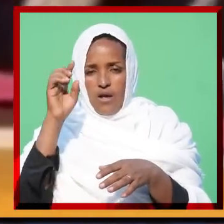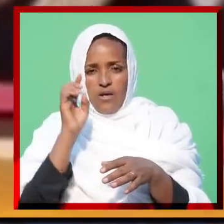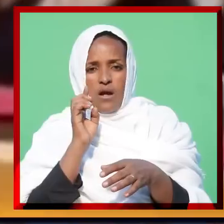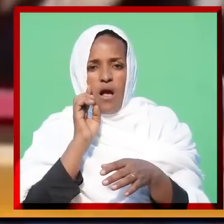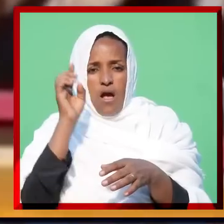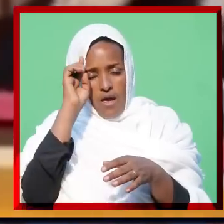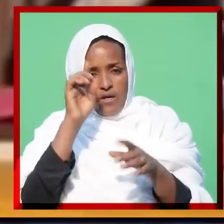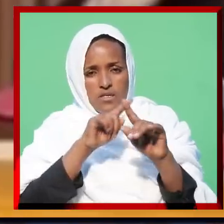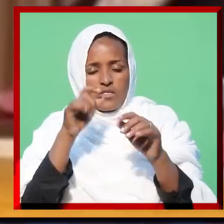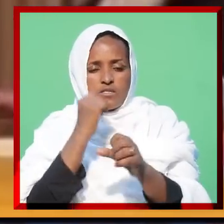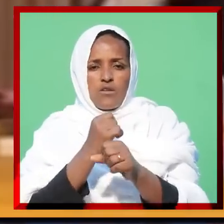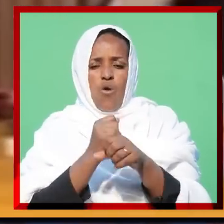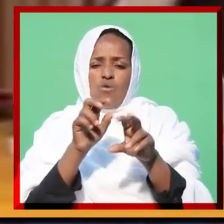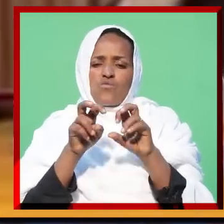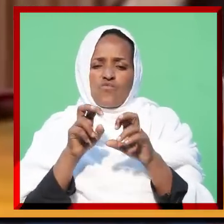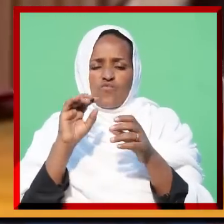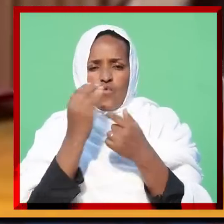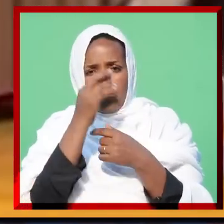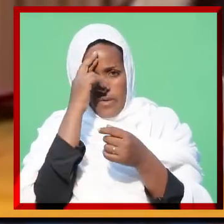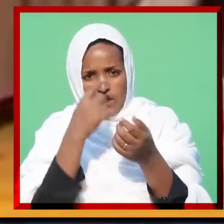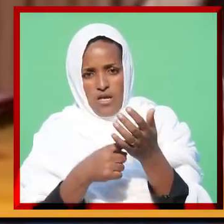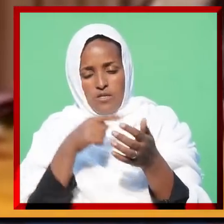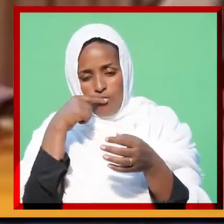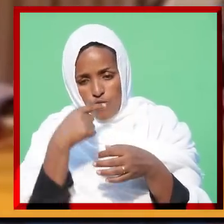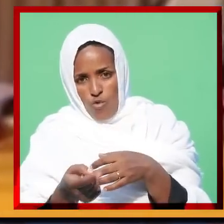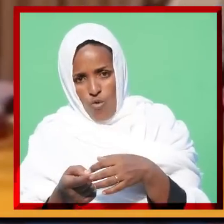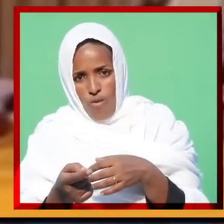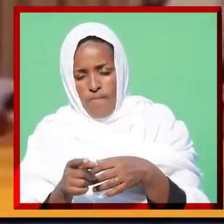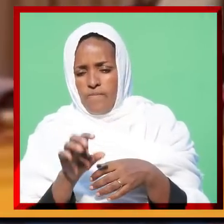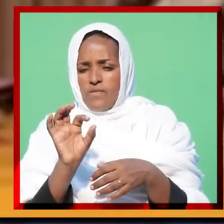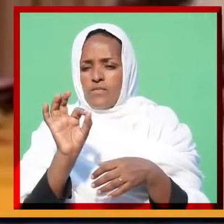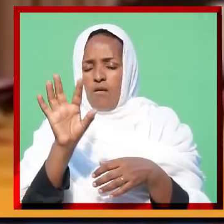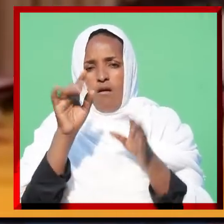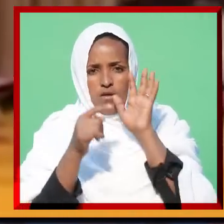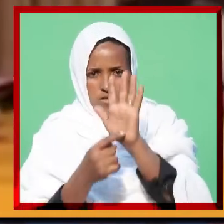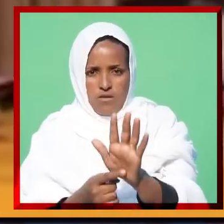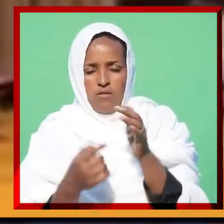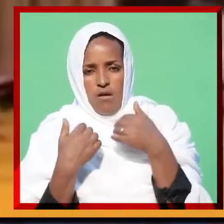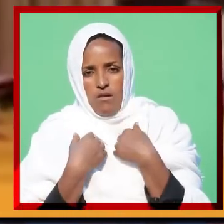جن سرار من سلنا برا كفو سلنا برانو بلو فنتوار قاسا ينال